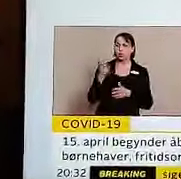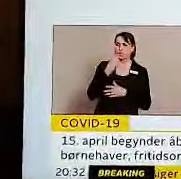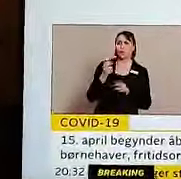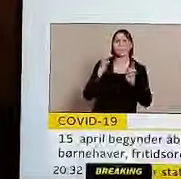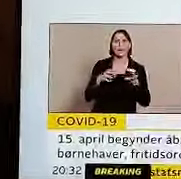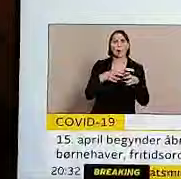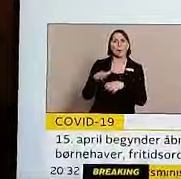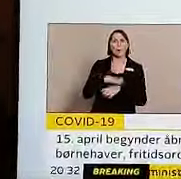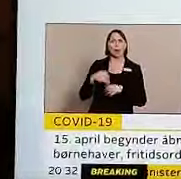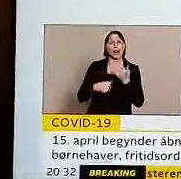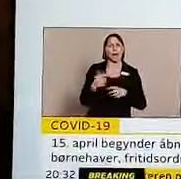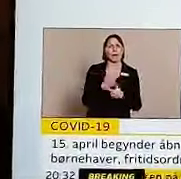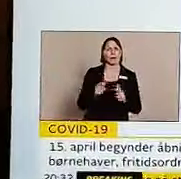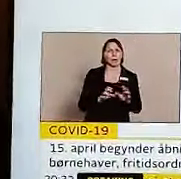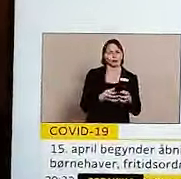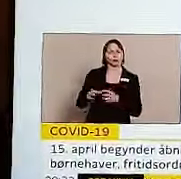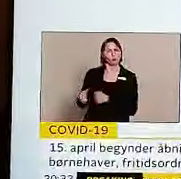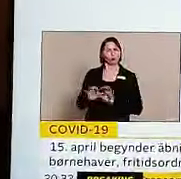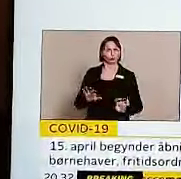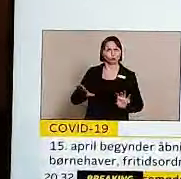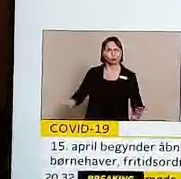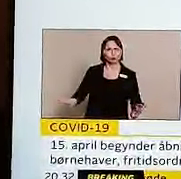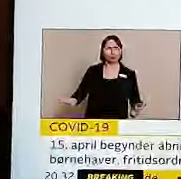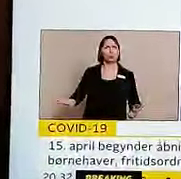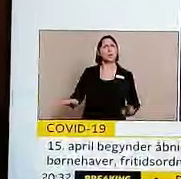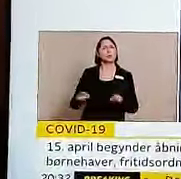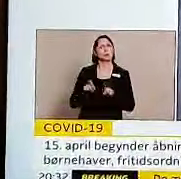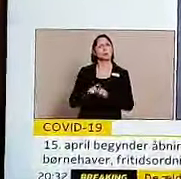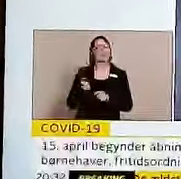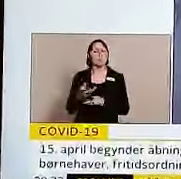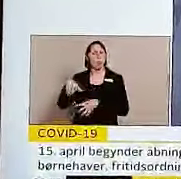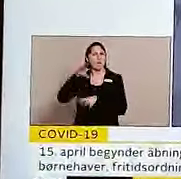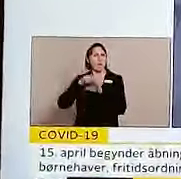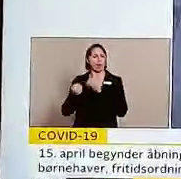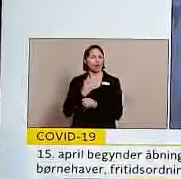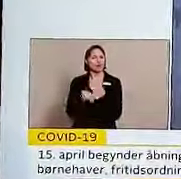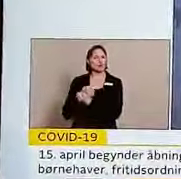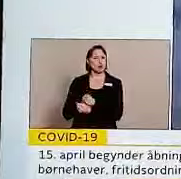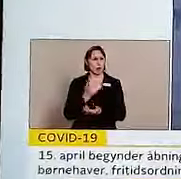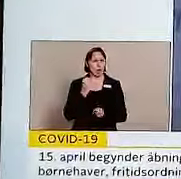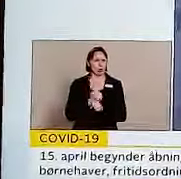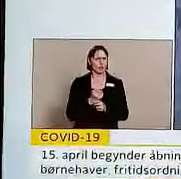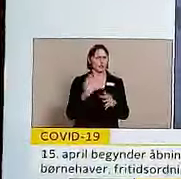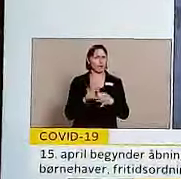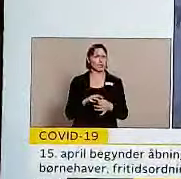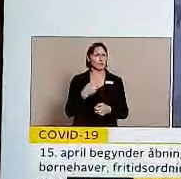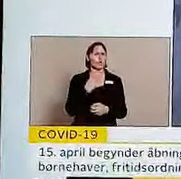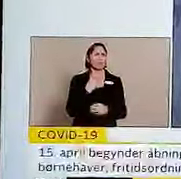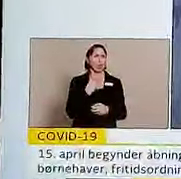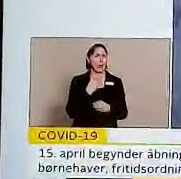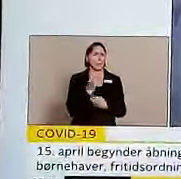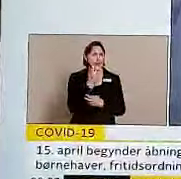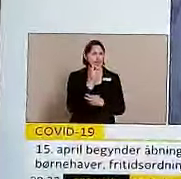التواصل مع الطاقم الطبي بأعداد المصابين والمتوفون، وهذا يعني